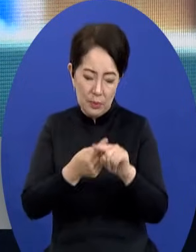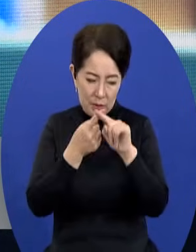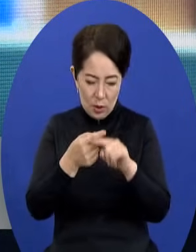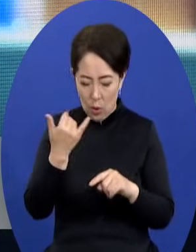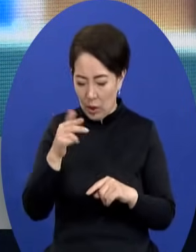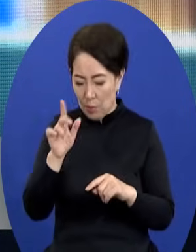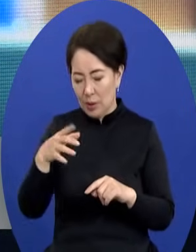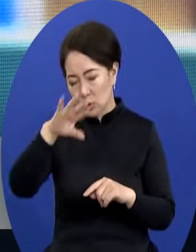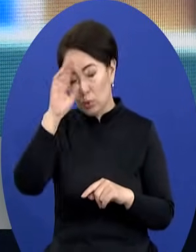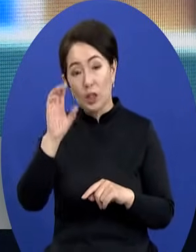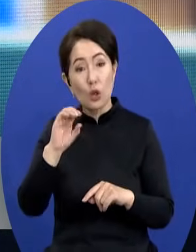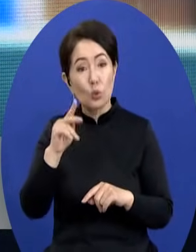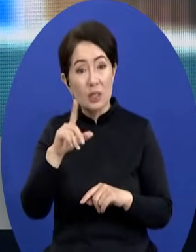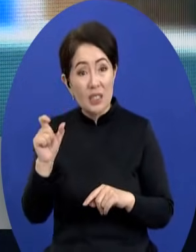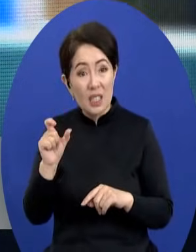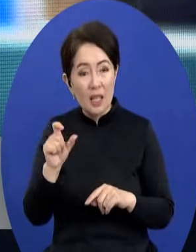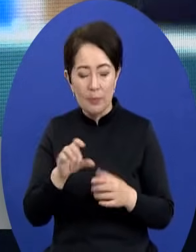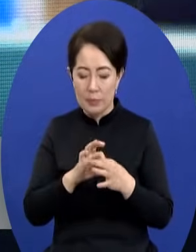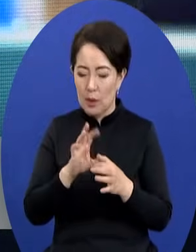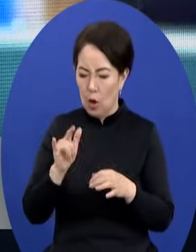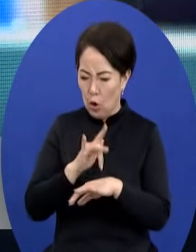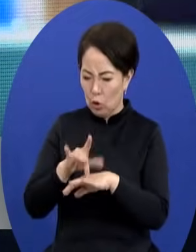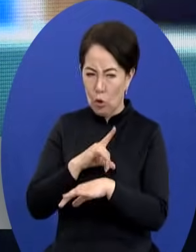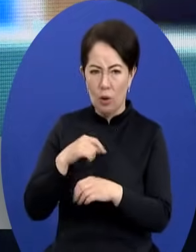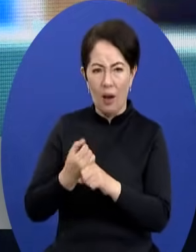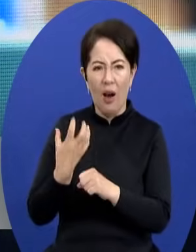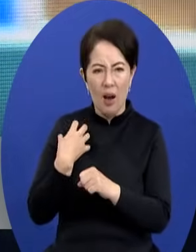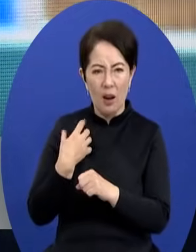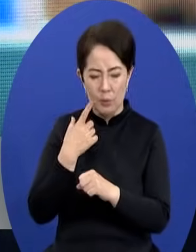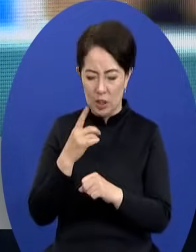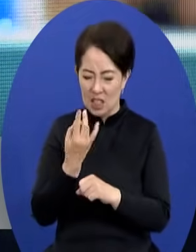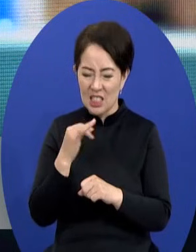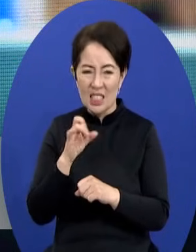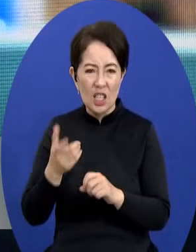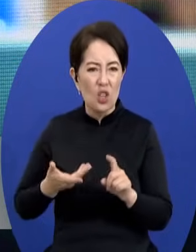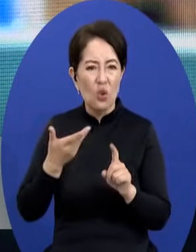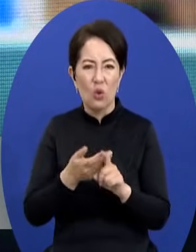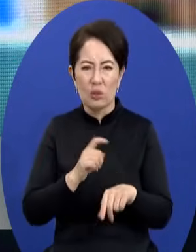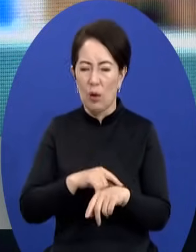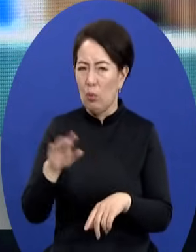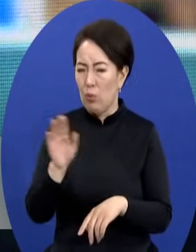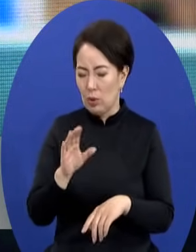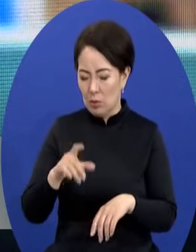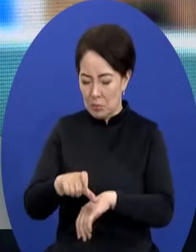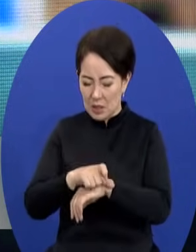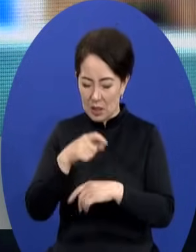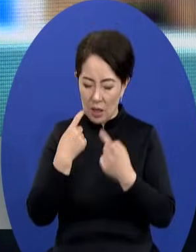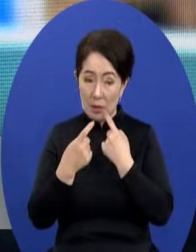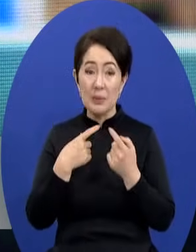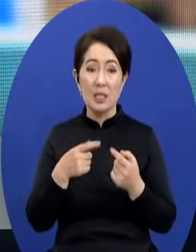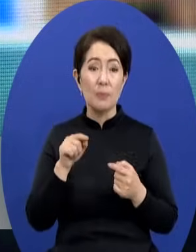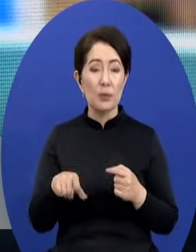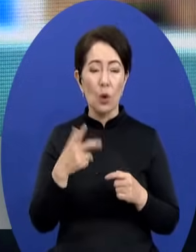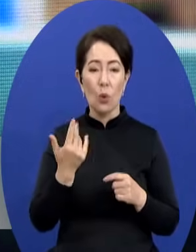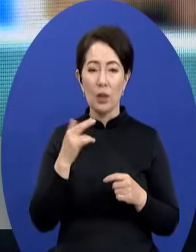сүлжээ төрийн өмчит компанийг хот өөрийн харьяандаа авах хүсэлтэй байна. Гэвч тэднийг нийслэл шилжүүлэх цаг нь болоогүй гэдгийг салбарын эрдэмтэд ярьж байна. Тэд